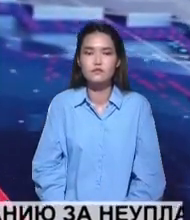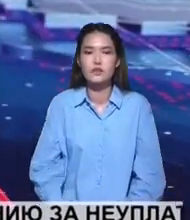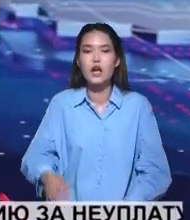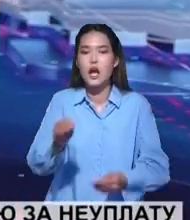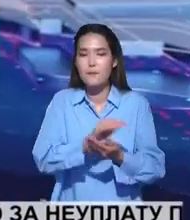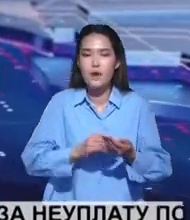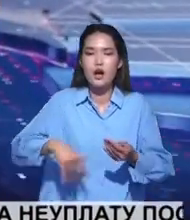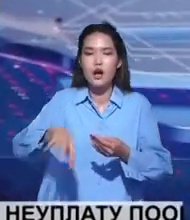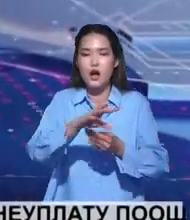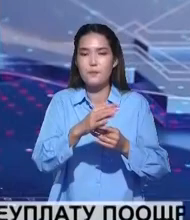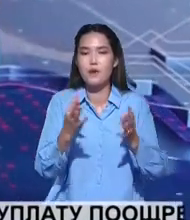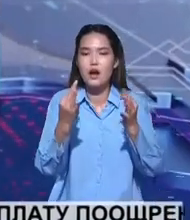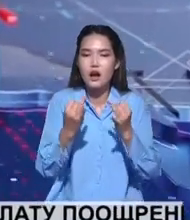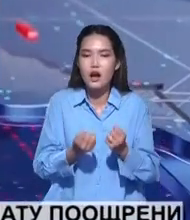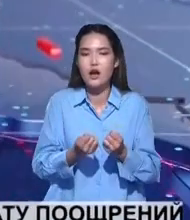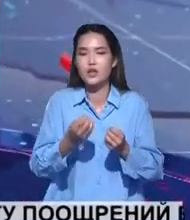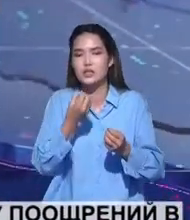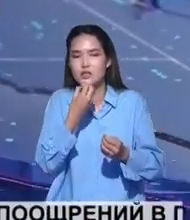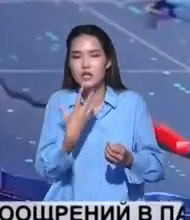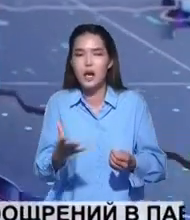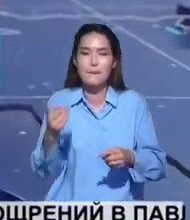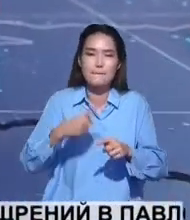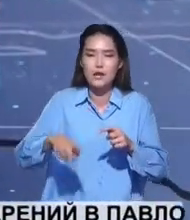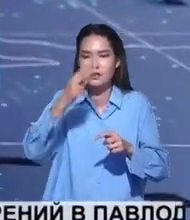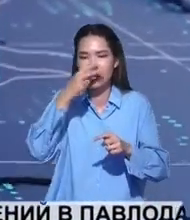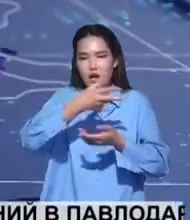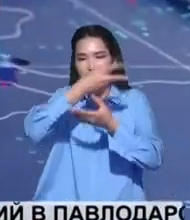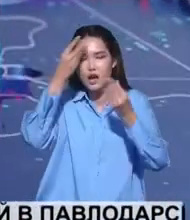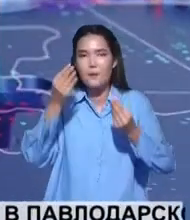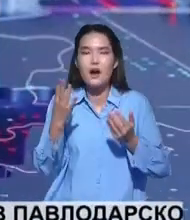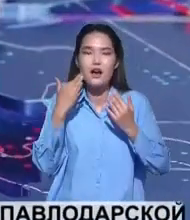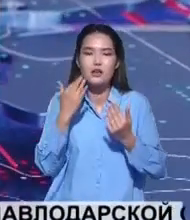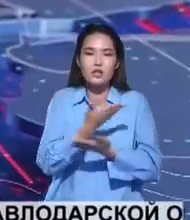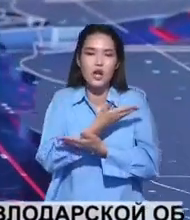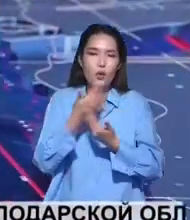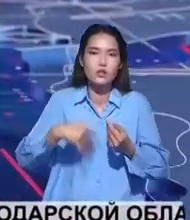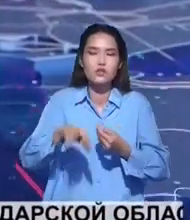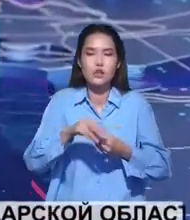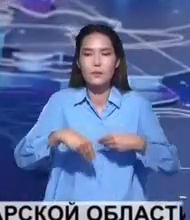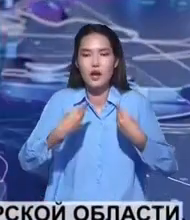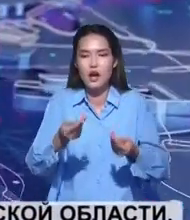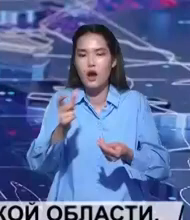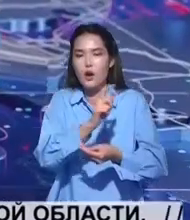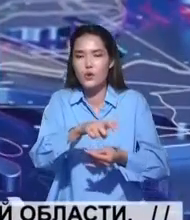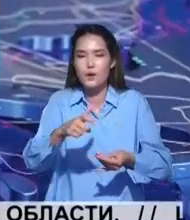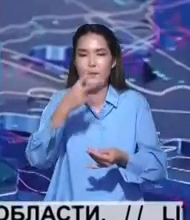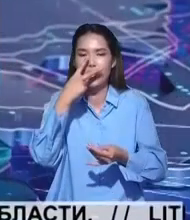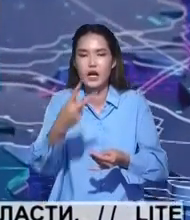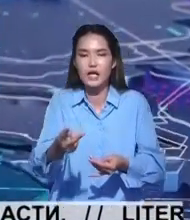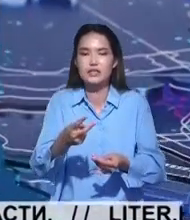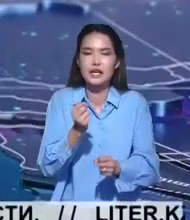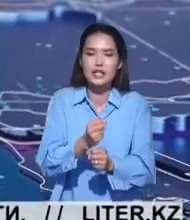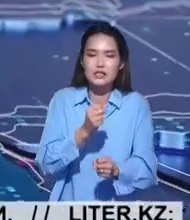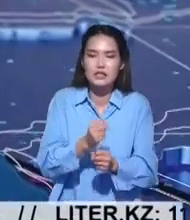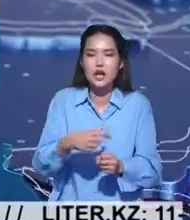Повторюсь, все не перечесть, и к хорошему мы быстро привыкаем, забывая о том, как нелегко все это давалось. И общество смотрит на все проделанное,